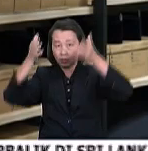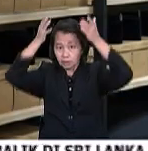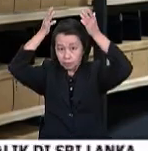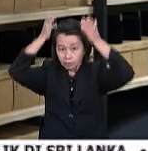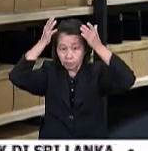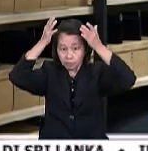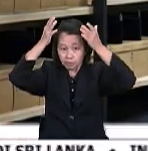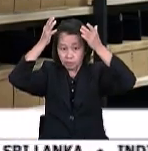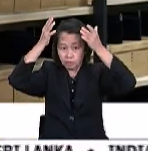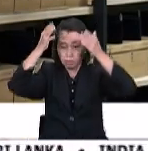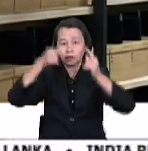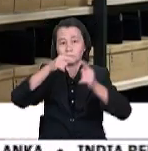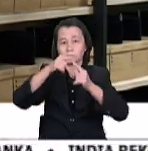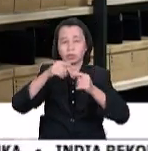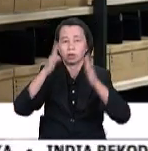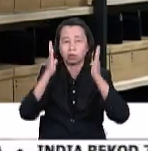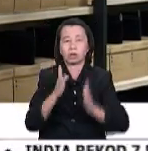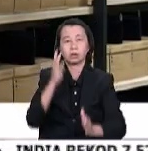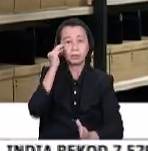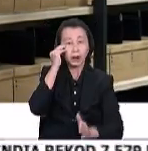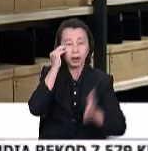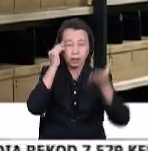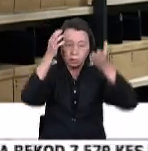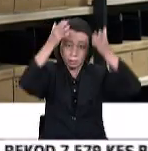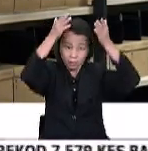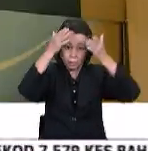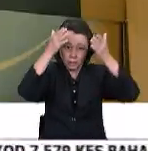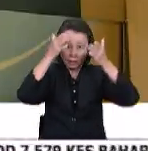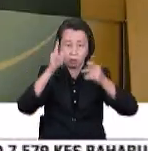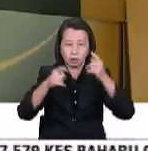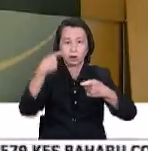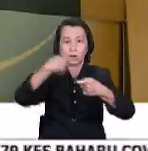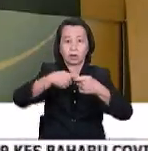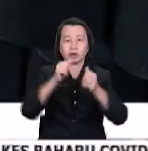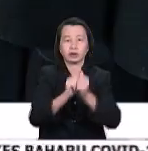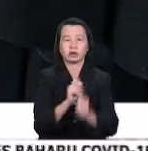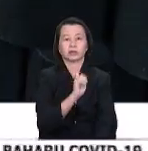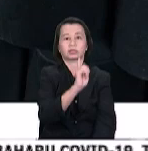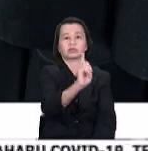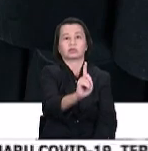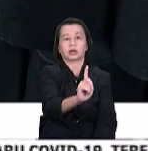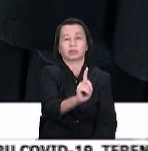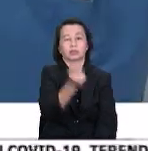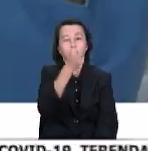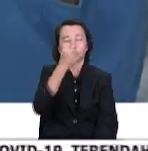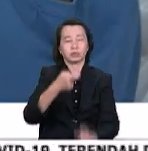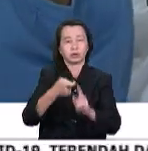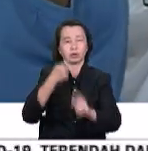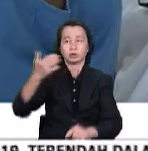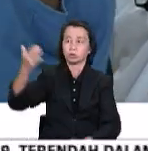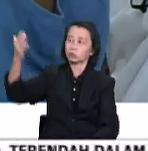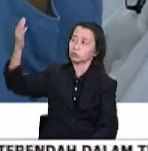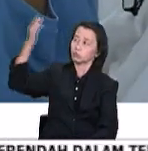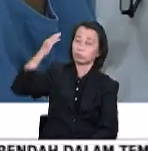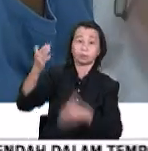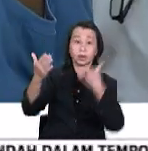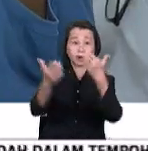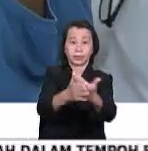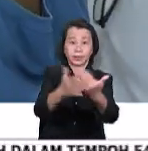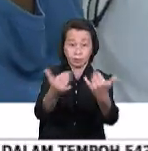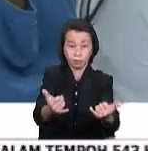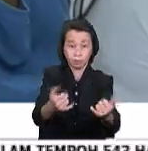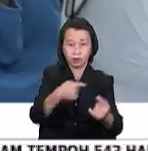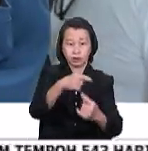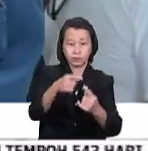dia bila orang Melayu dia pakai songkok, orang akan kaitkan dengan Islam. Sebab dari dulu sampai sekarang,